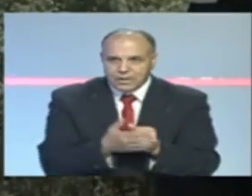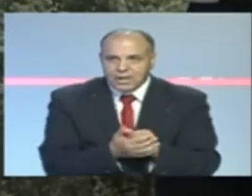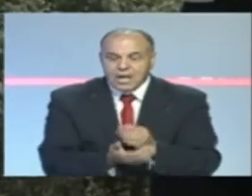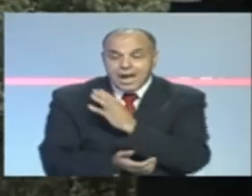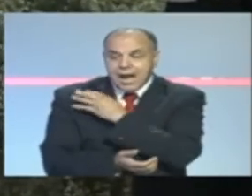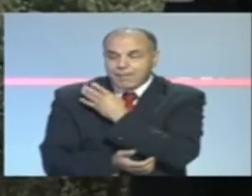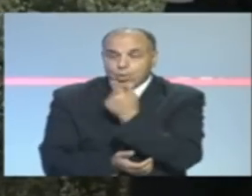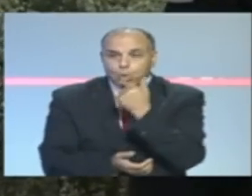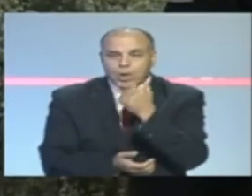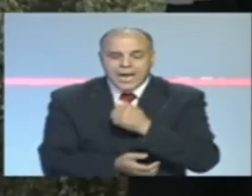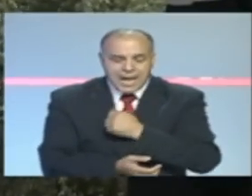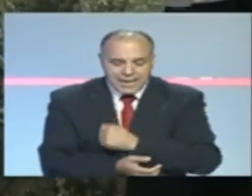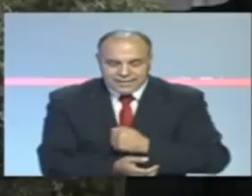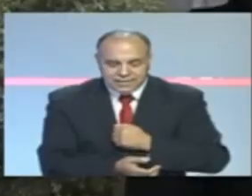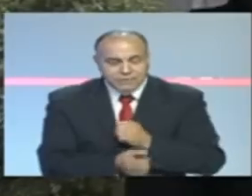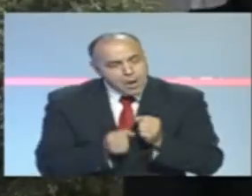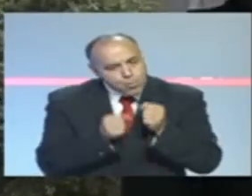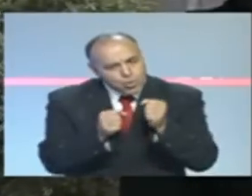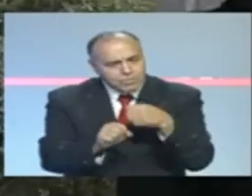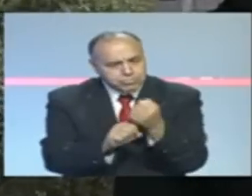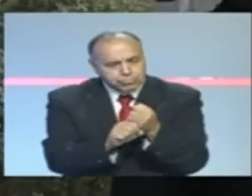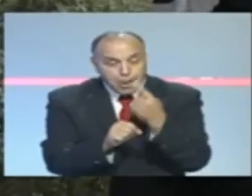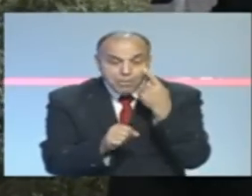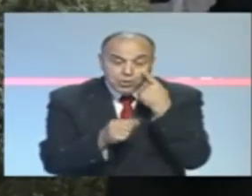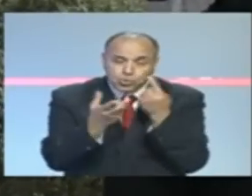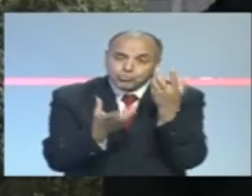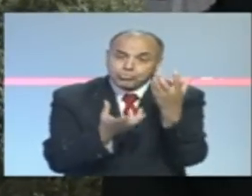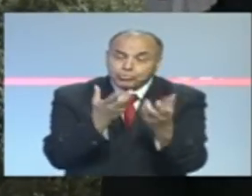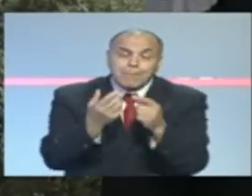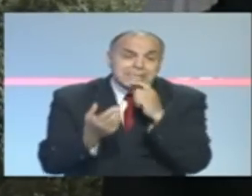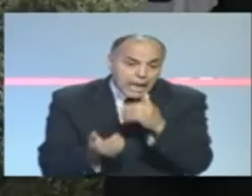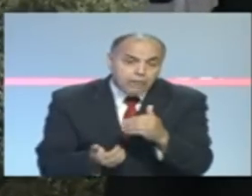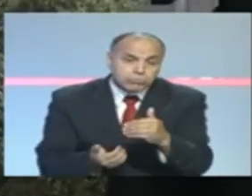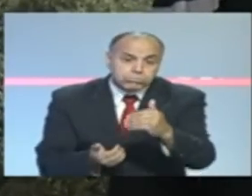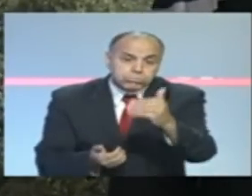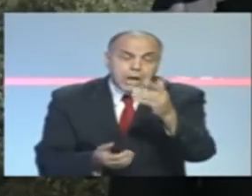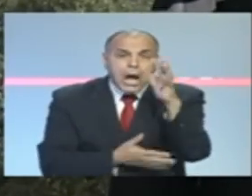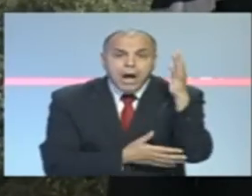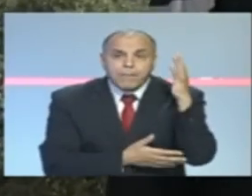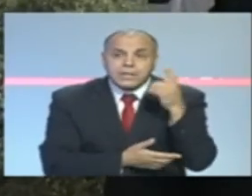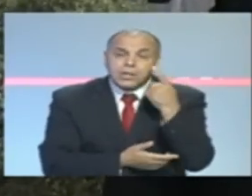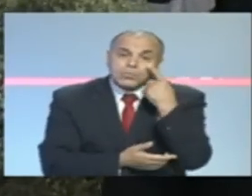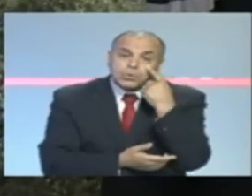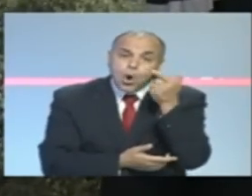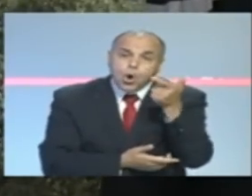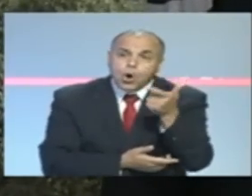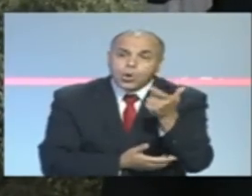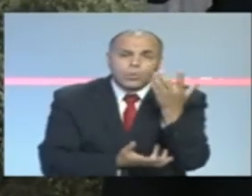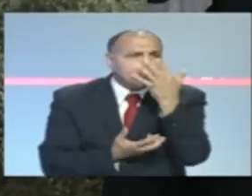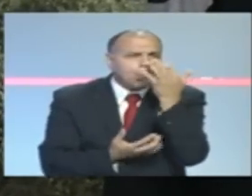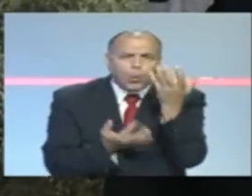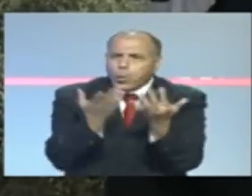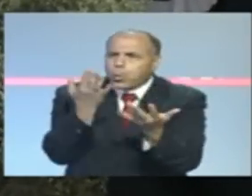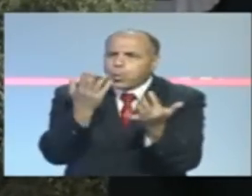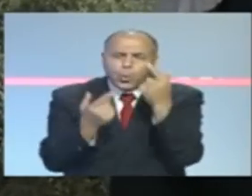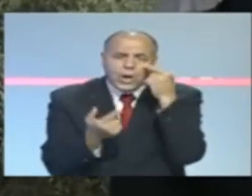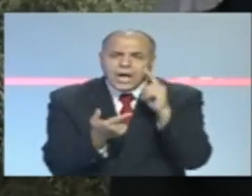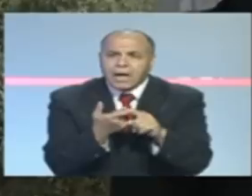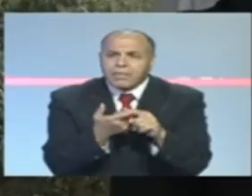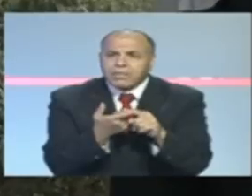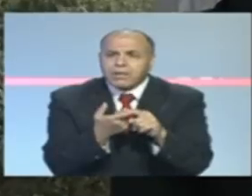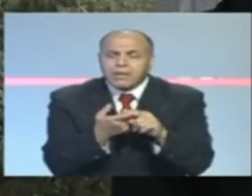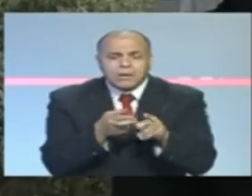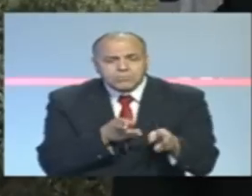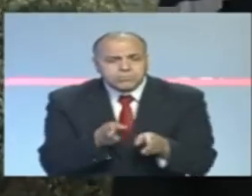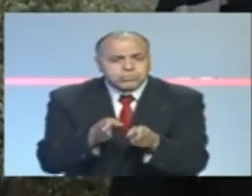العميد اه للاسف رغم المجهودات مازلنا نشوفوا في النيران تشتعل في الغابات مازلنا نشوف في الدخان الكثيف اللي اه حتى